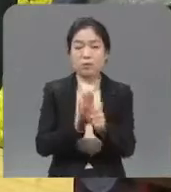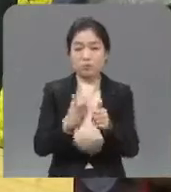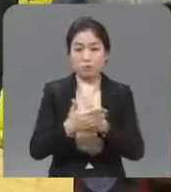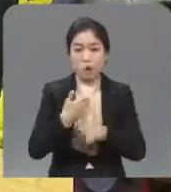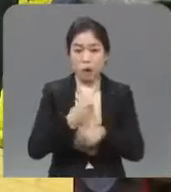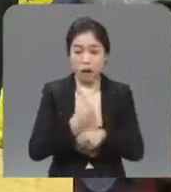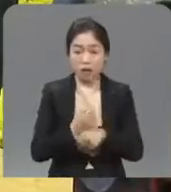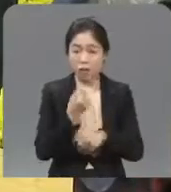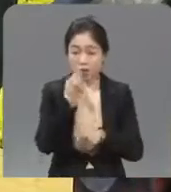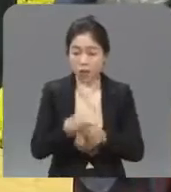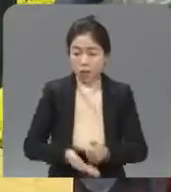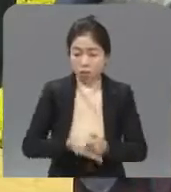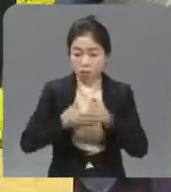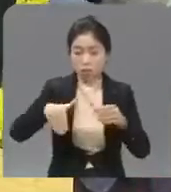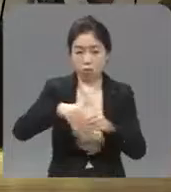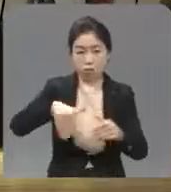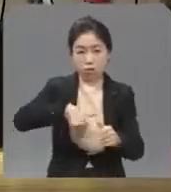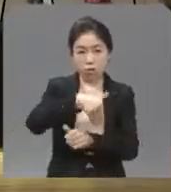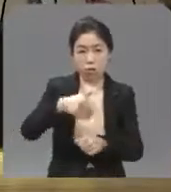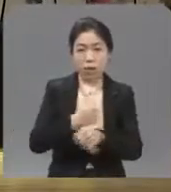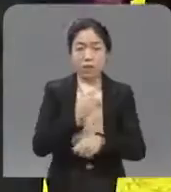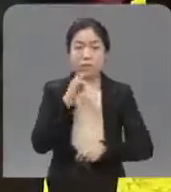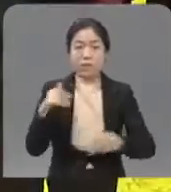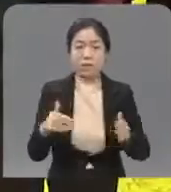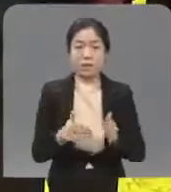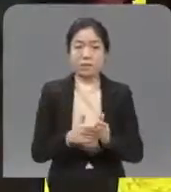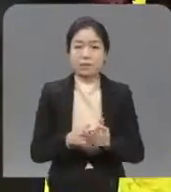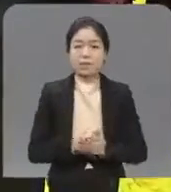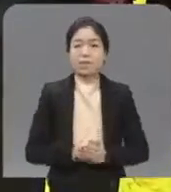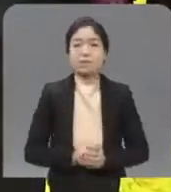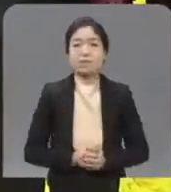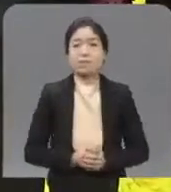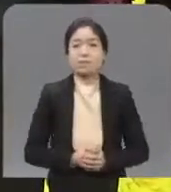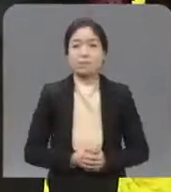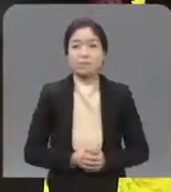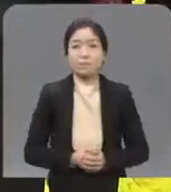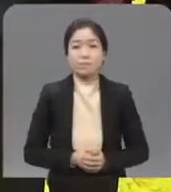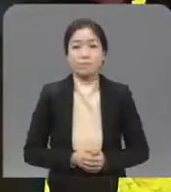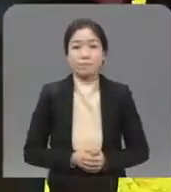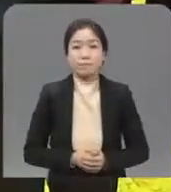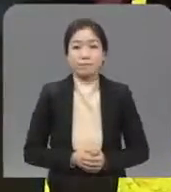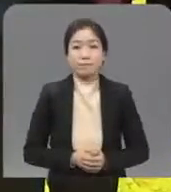생명 존중 문화를 조성하겠다고 밝혔습니다. 지금까지 단신 브리핑이었습니다.